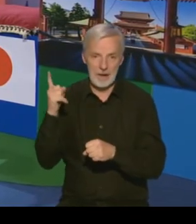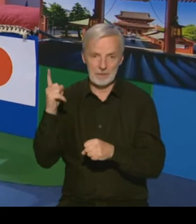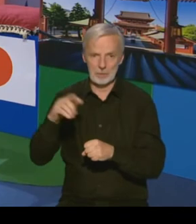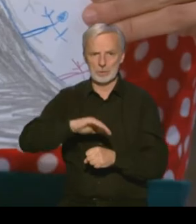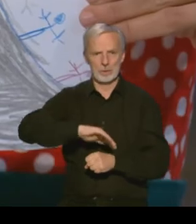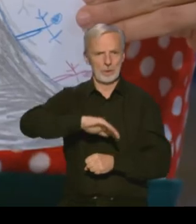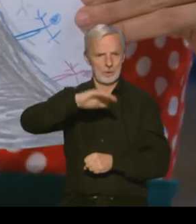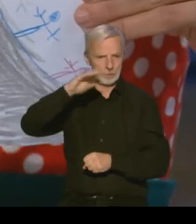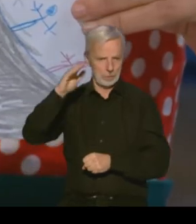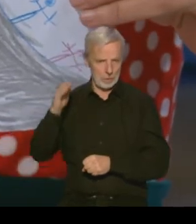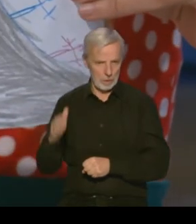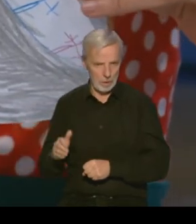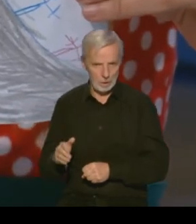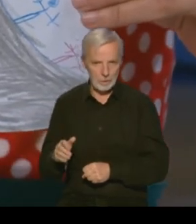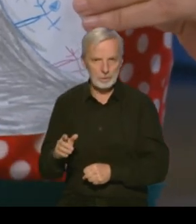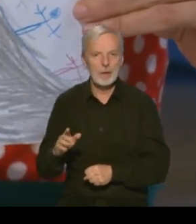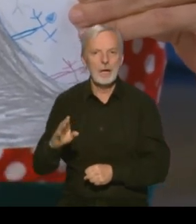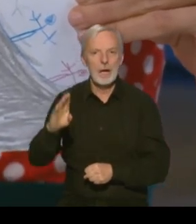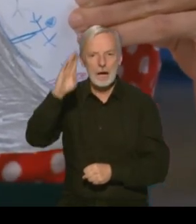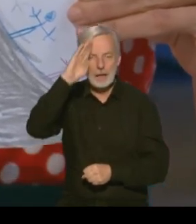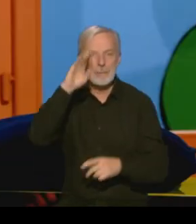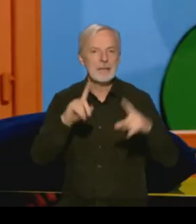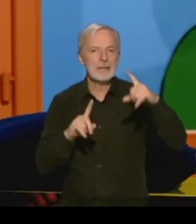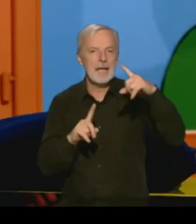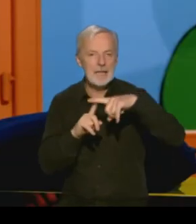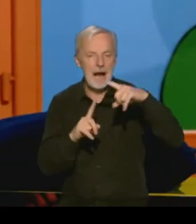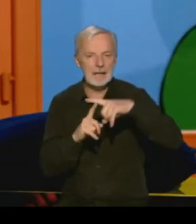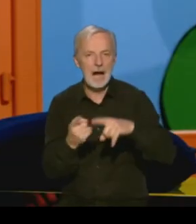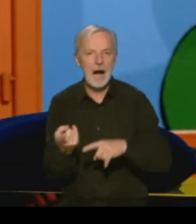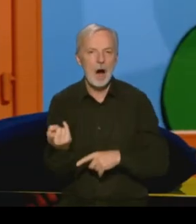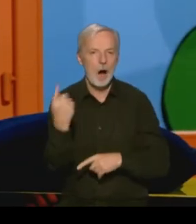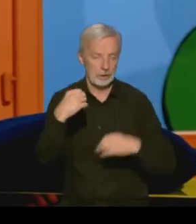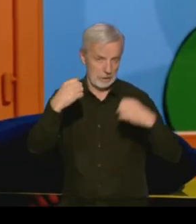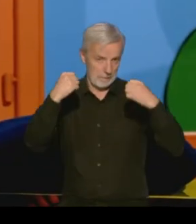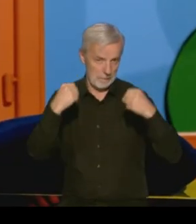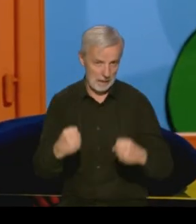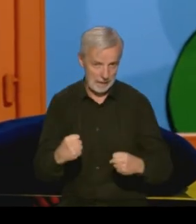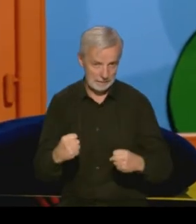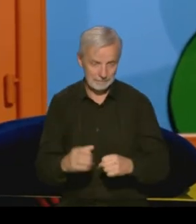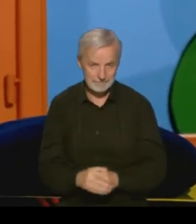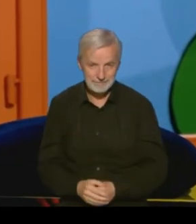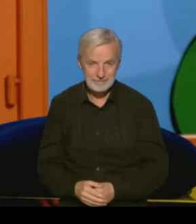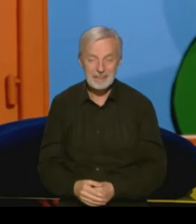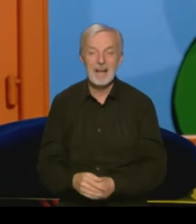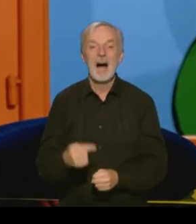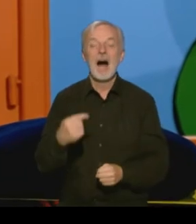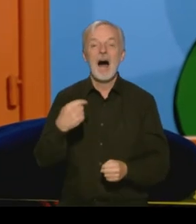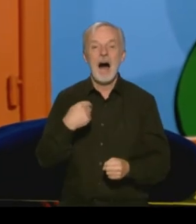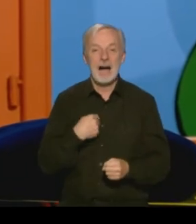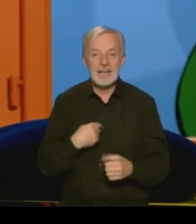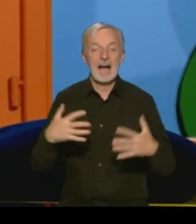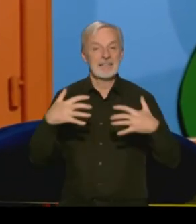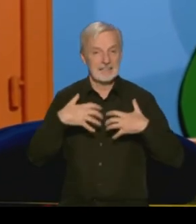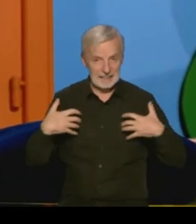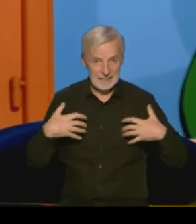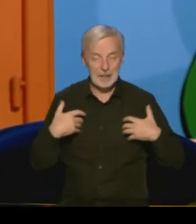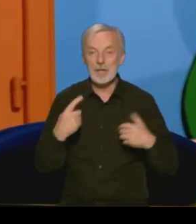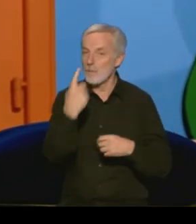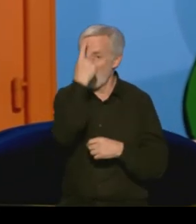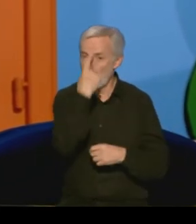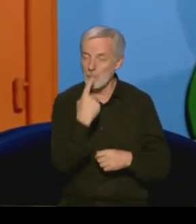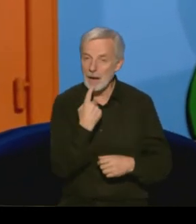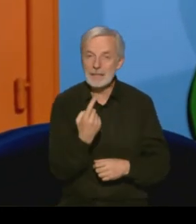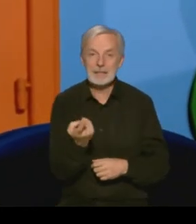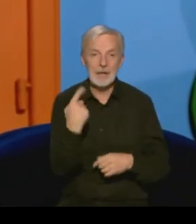se skřídky Táda Hošek z Prahy. Gratulujem a já už se moc těším na obrázky z Japonska a